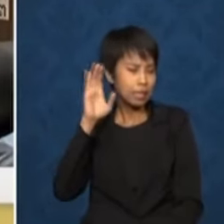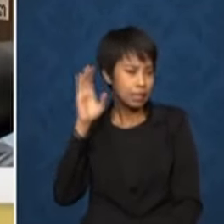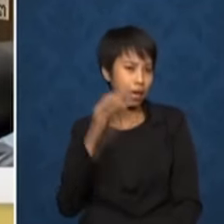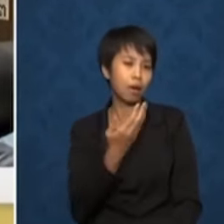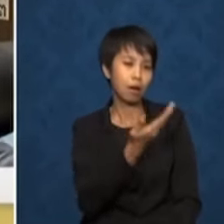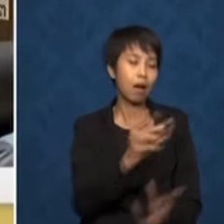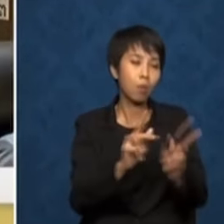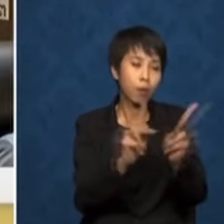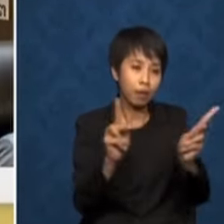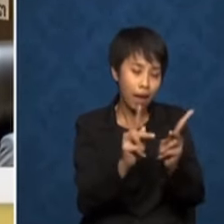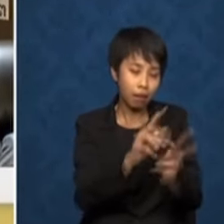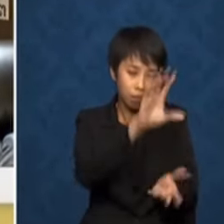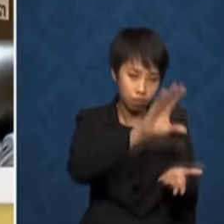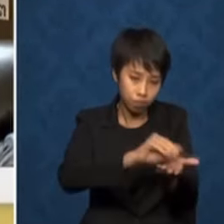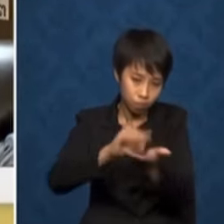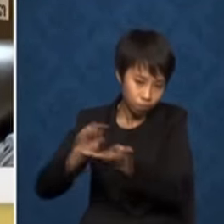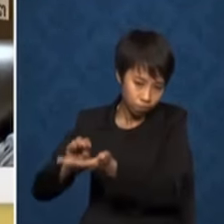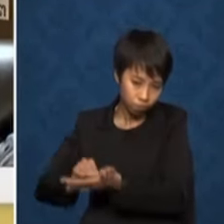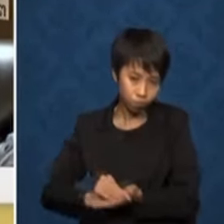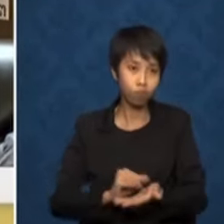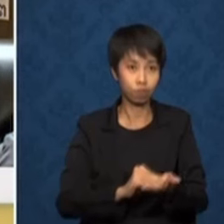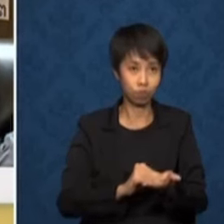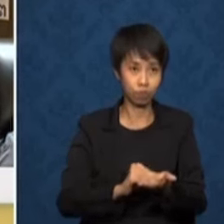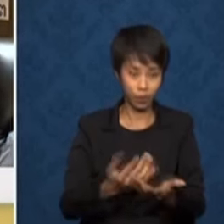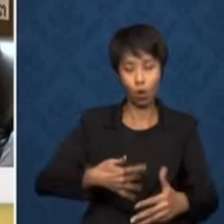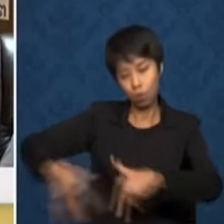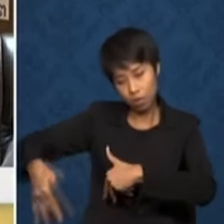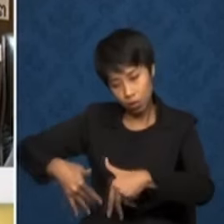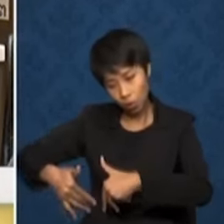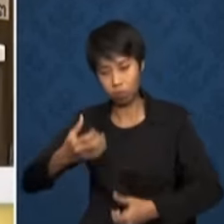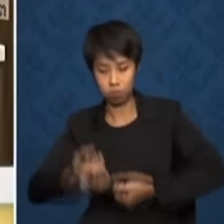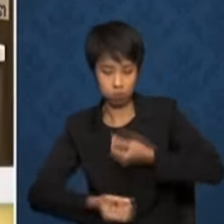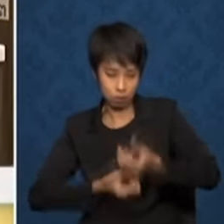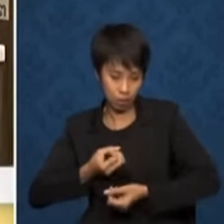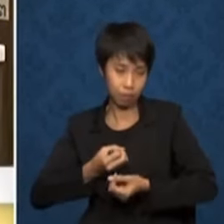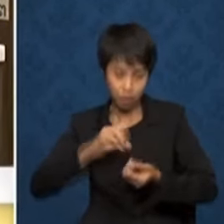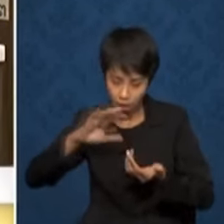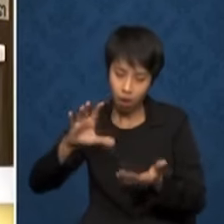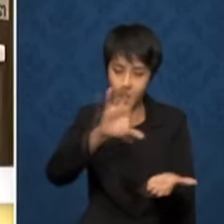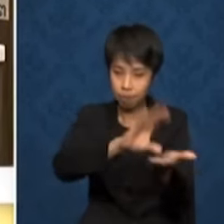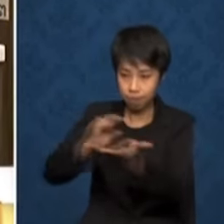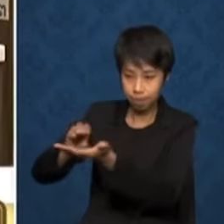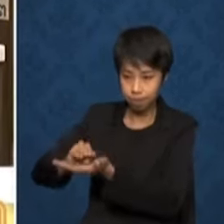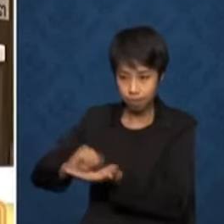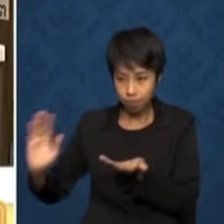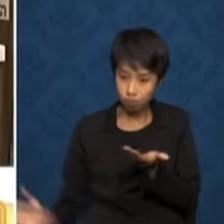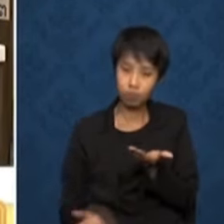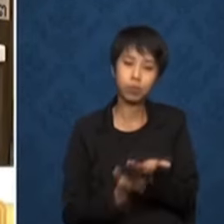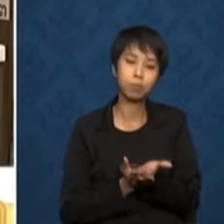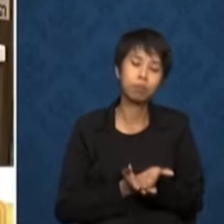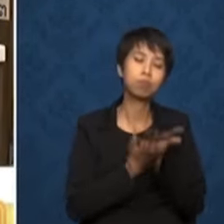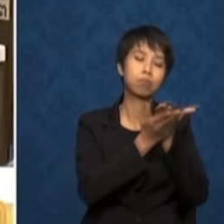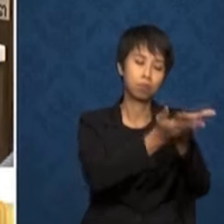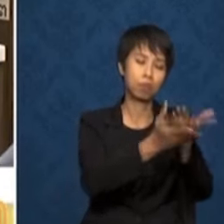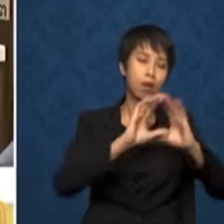ความคิดเห็นของพวกเราที่ได้รับจากประชาชนในแต่ละพื้พื้นที่เนี่ยมารวมเล่มอยู่ในรายงานด้วยเพื่อส่งให้รัฐบาลนะ